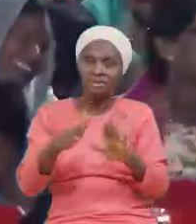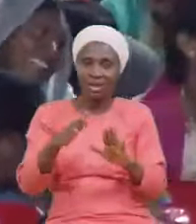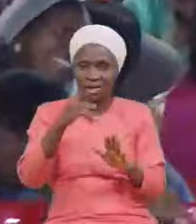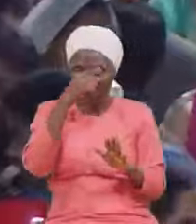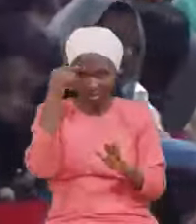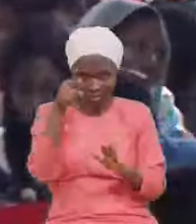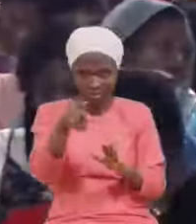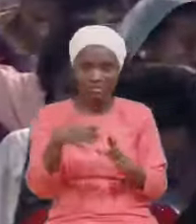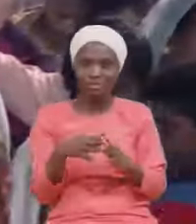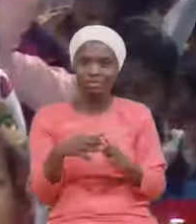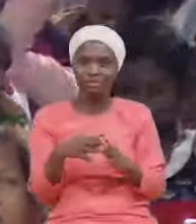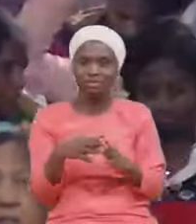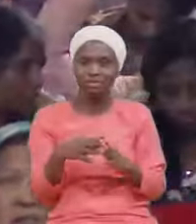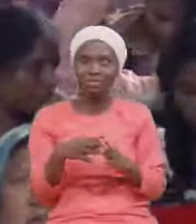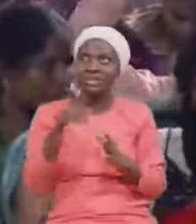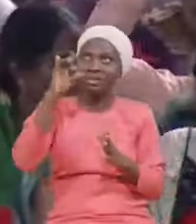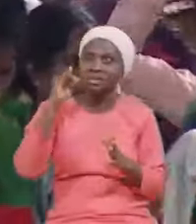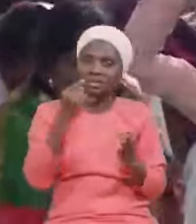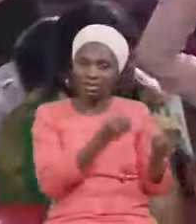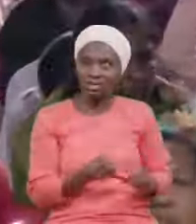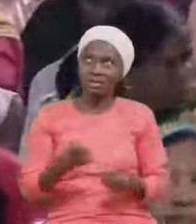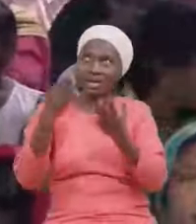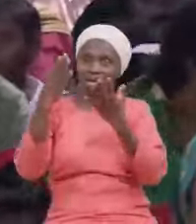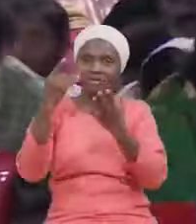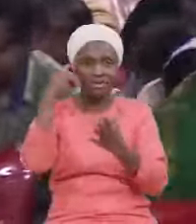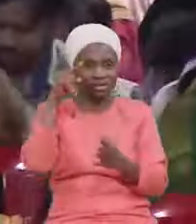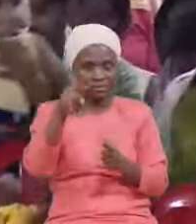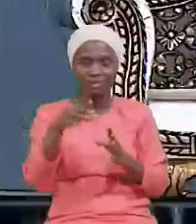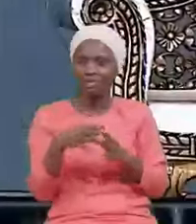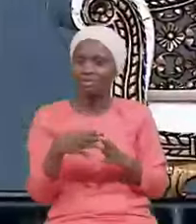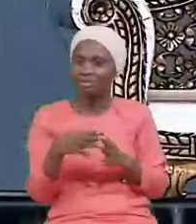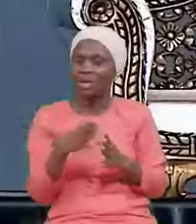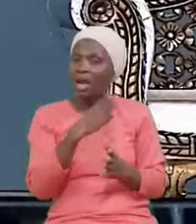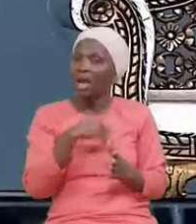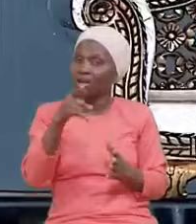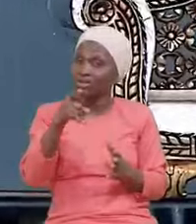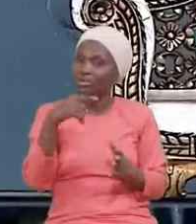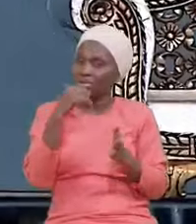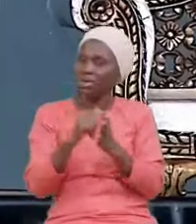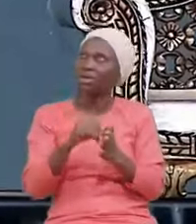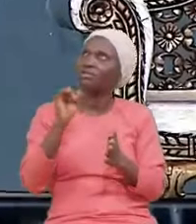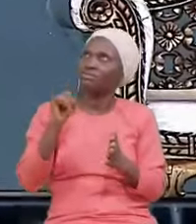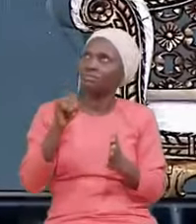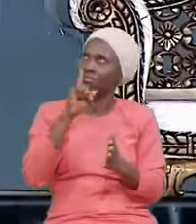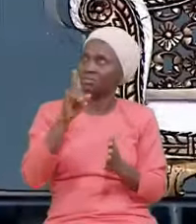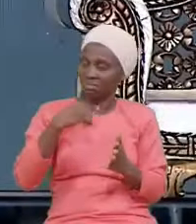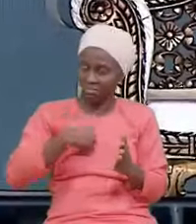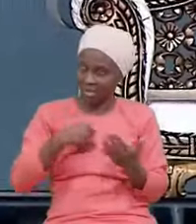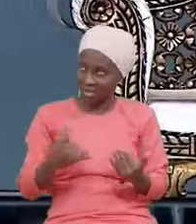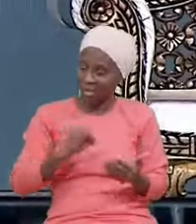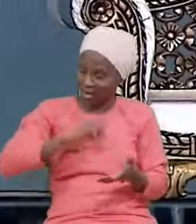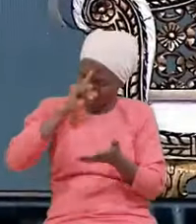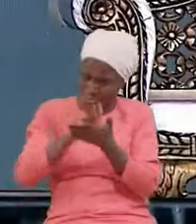కోసం మరణించాడు. He made a sacrifice for you. ఆయన మీ కోసం బలి అర్పణ చేశాడు. And you say, I believe. నేను నమ్ముచున్నానని చెప్తే,